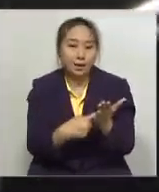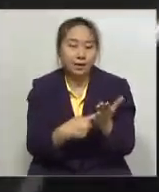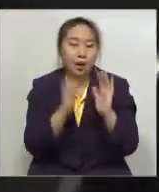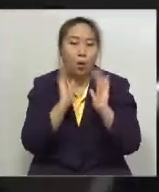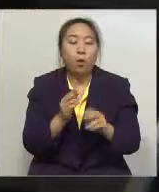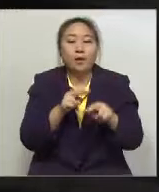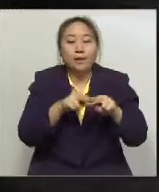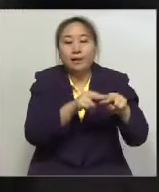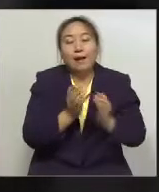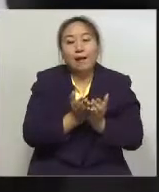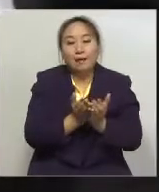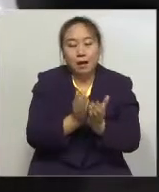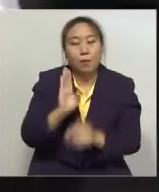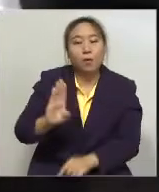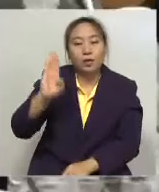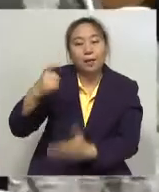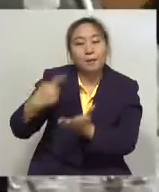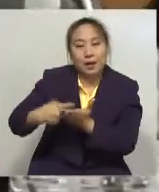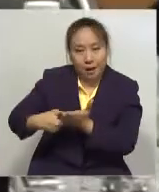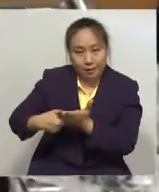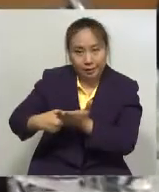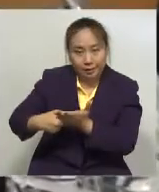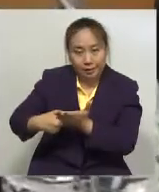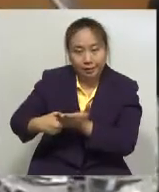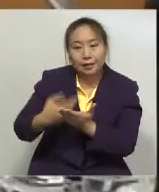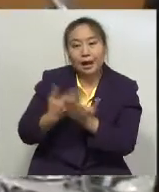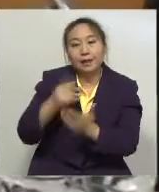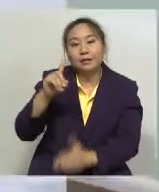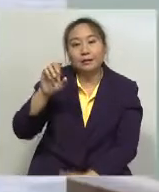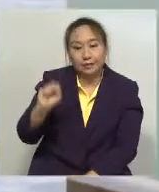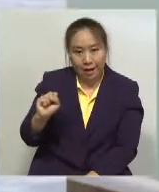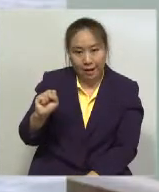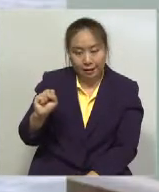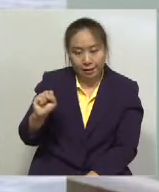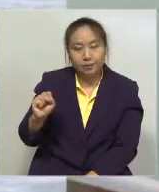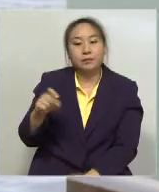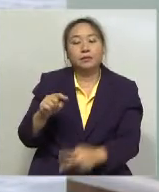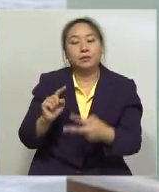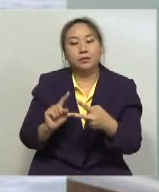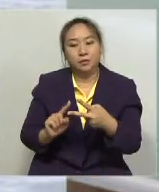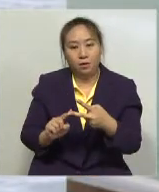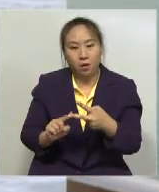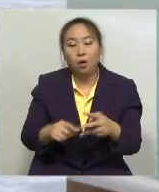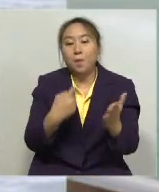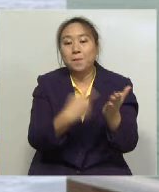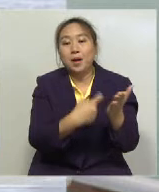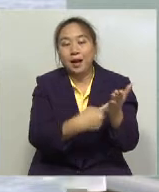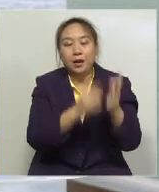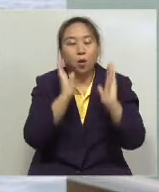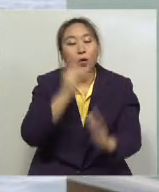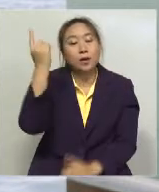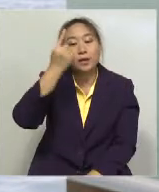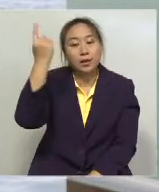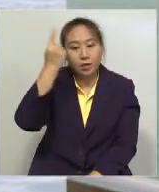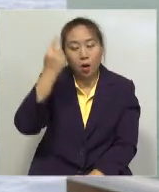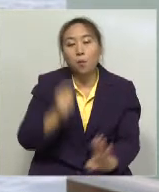สารเรือโดยบริษัทสีไทยประกันจำกัดนะครับจำนวน1แสนบาท2คือค่าชดเชยจากกรมธรรม์ประกันอุบัติเหตุนักท่องเที่ยว